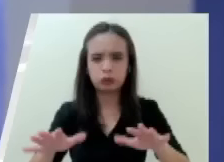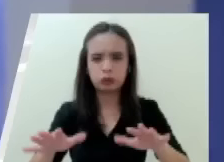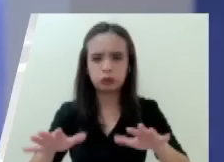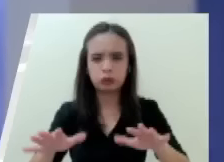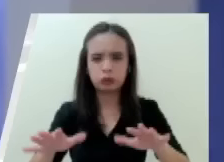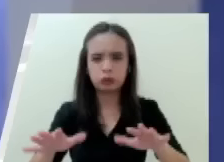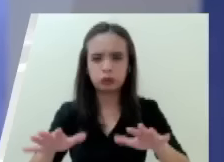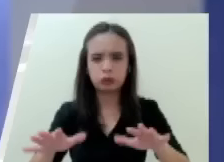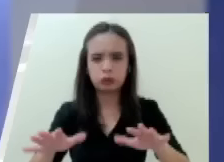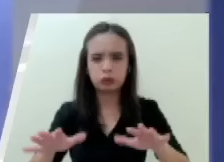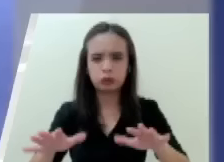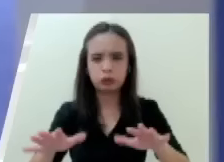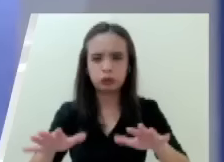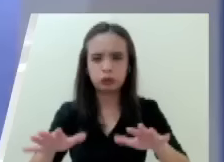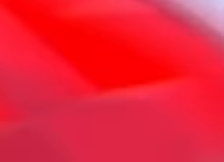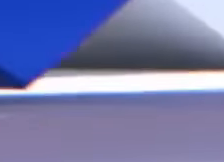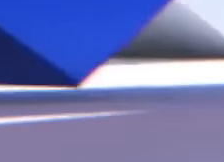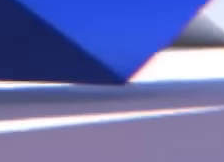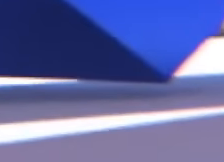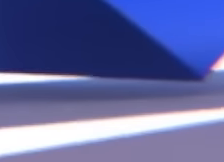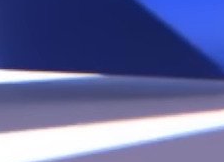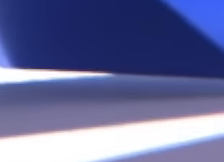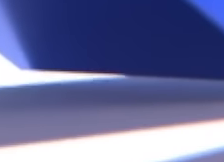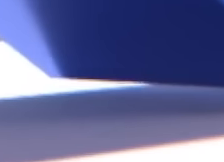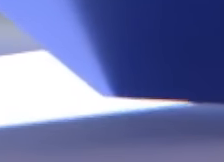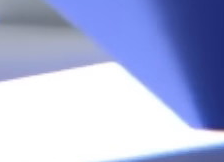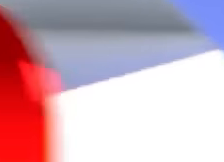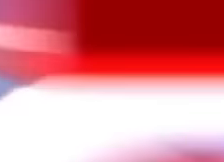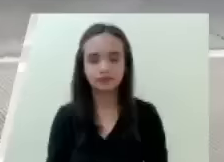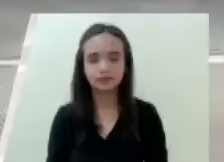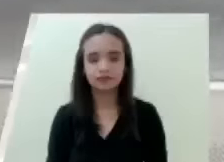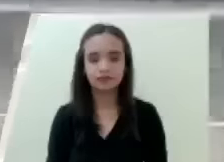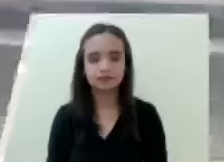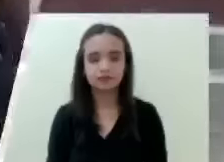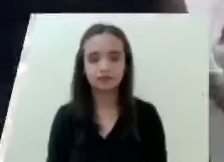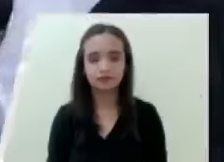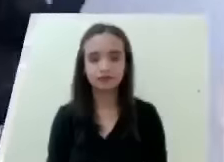paggawa. At nakatutok si Salima Refran.